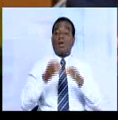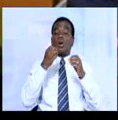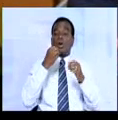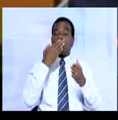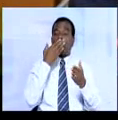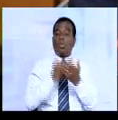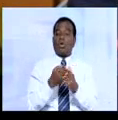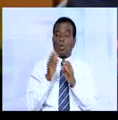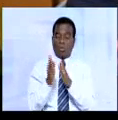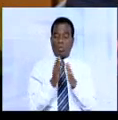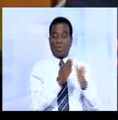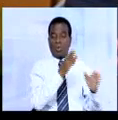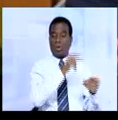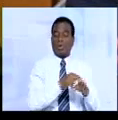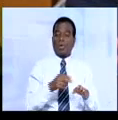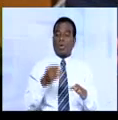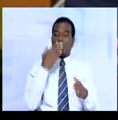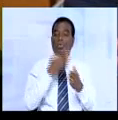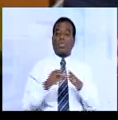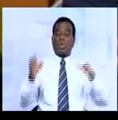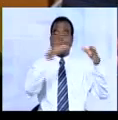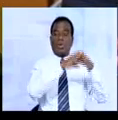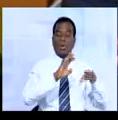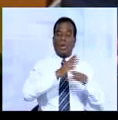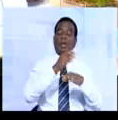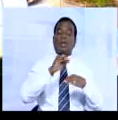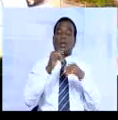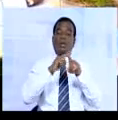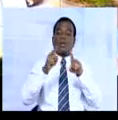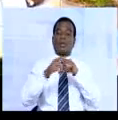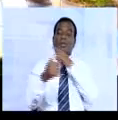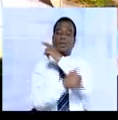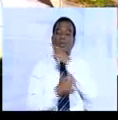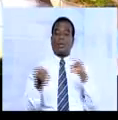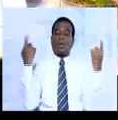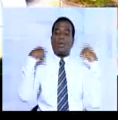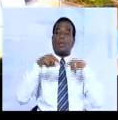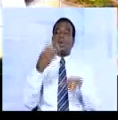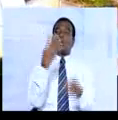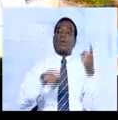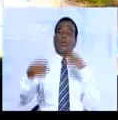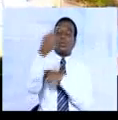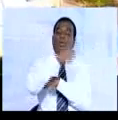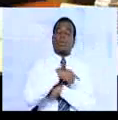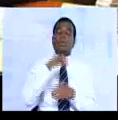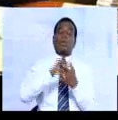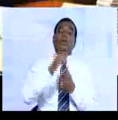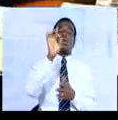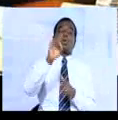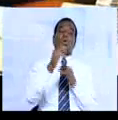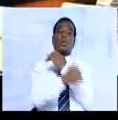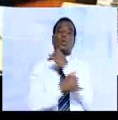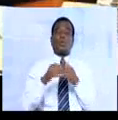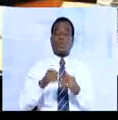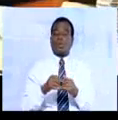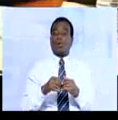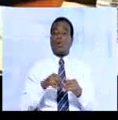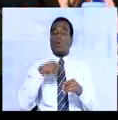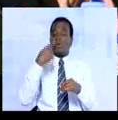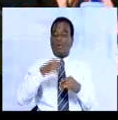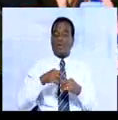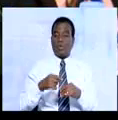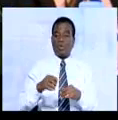bonne préparation et surtout une bonne coopération entre les différents pays. Pendant 4 jours d'échange, ces 8 pays mettront l'accent sur la